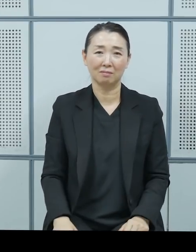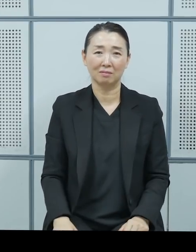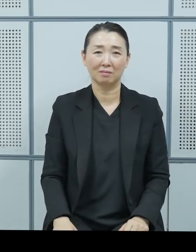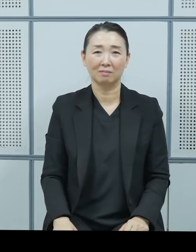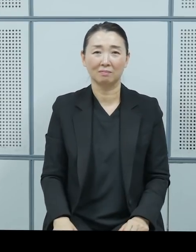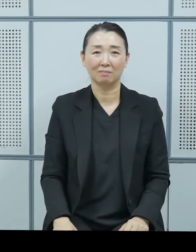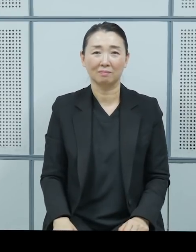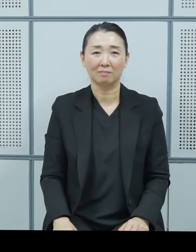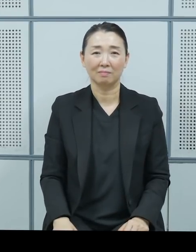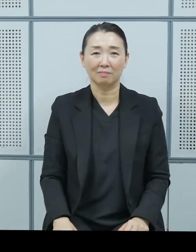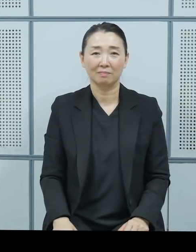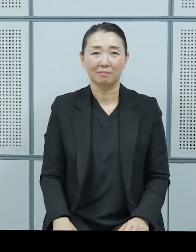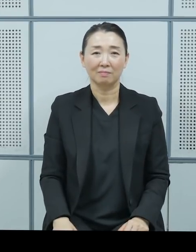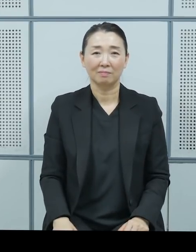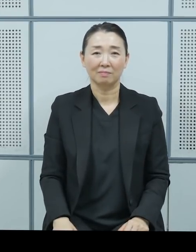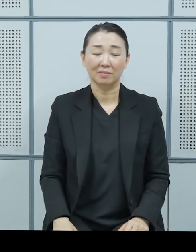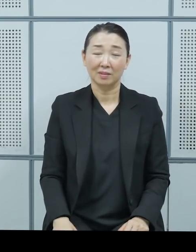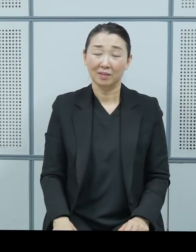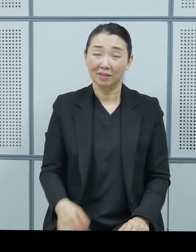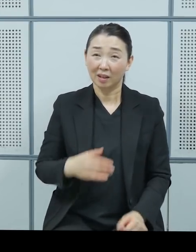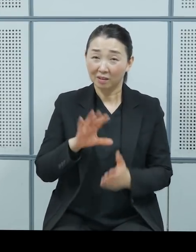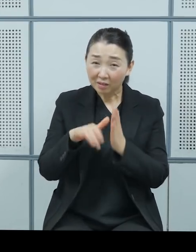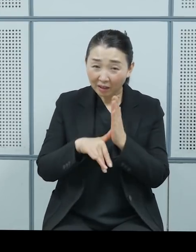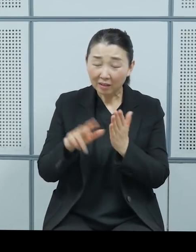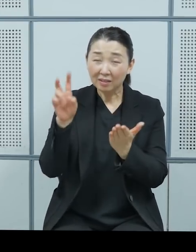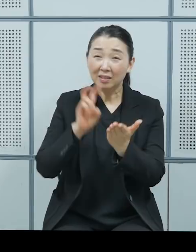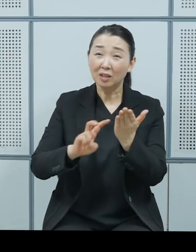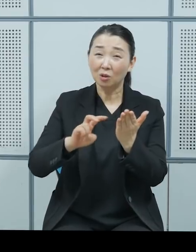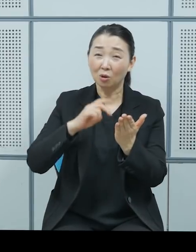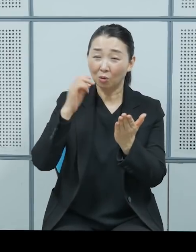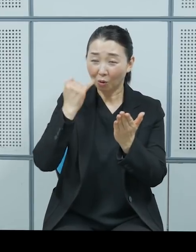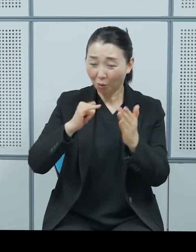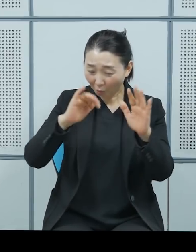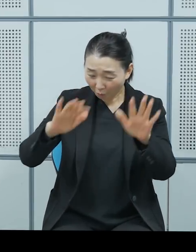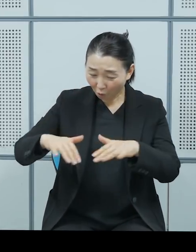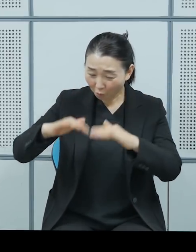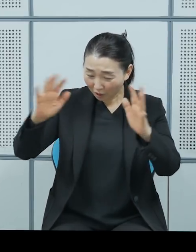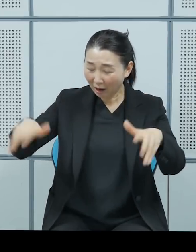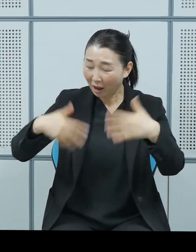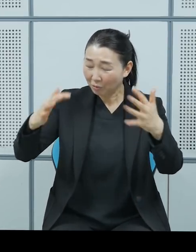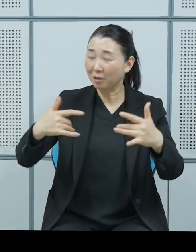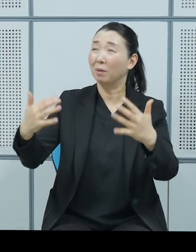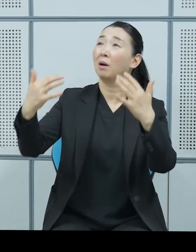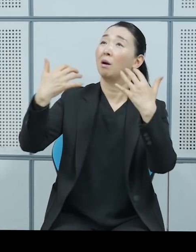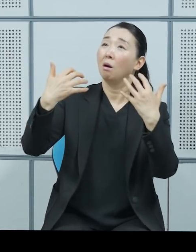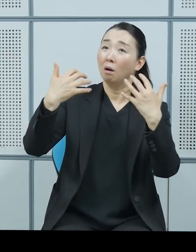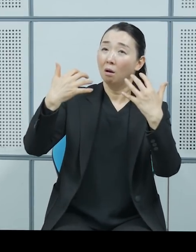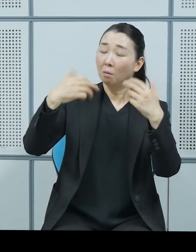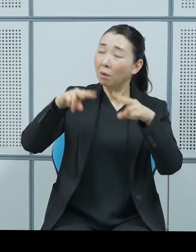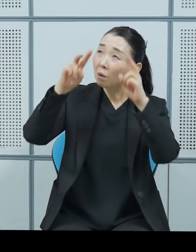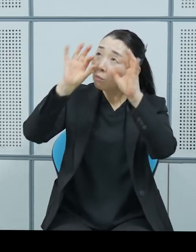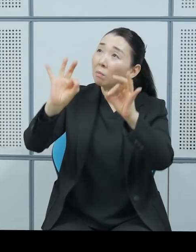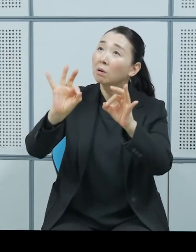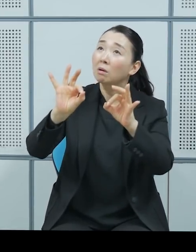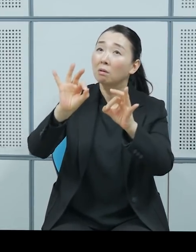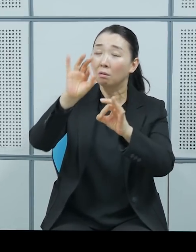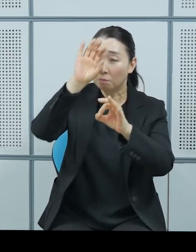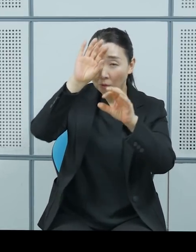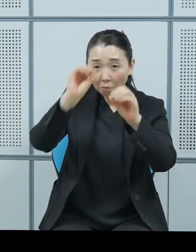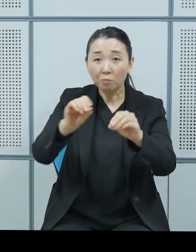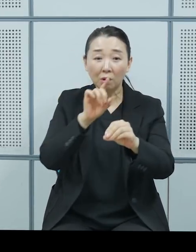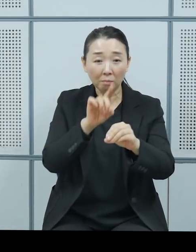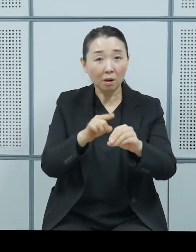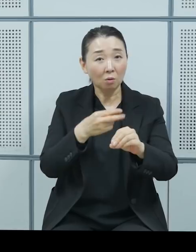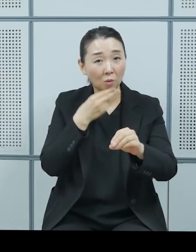했는데 그때 그 찬송이 바라보라는 말 속에 낫는다는 말이 없는 거예요. 그렇죠,